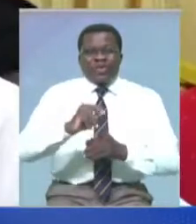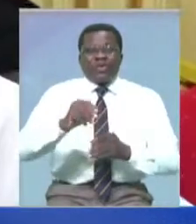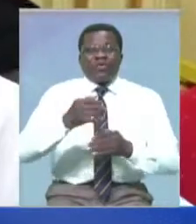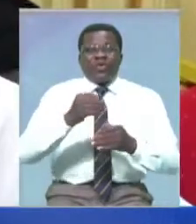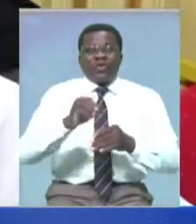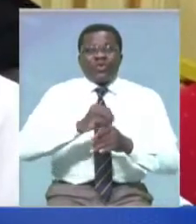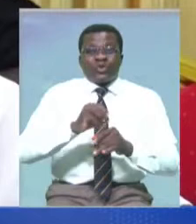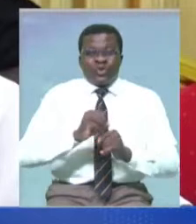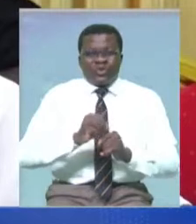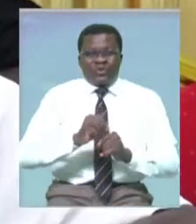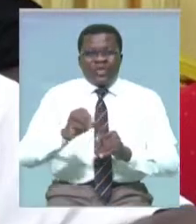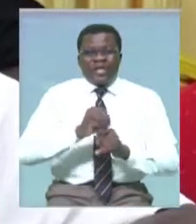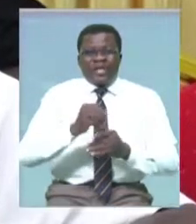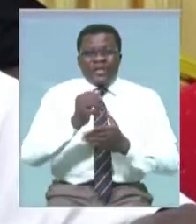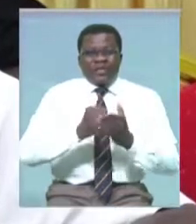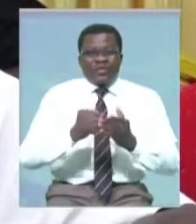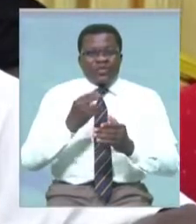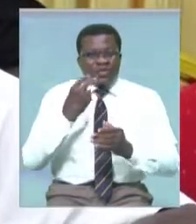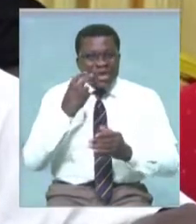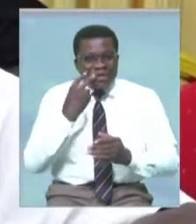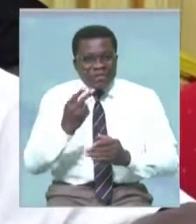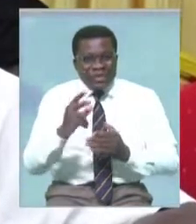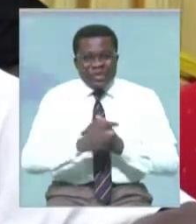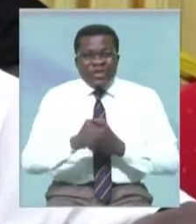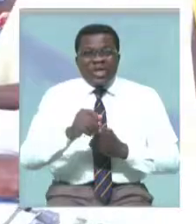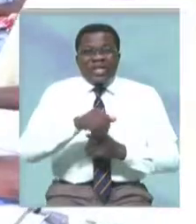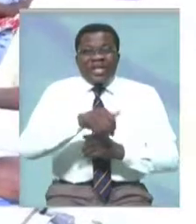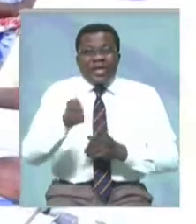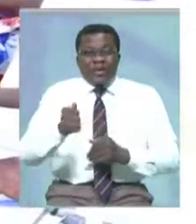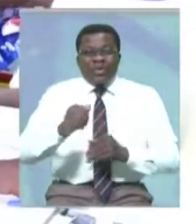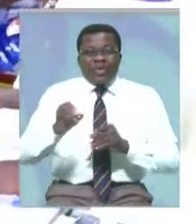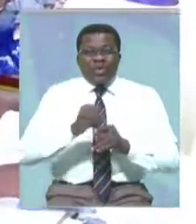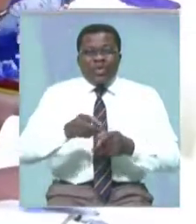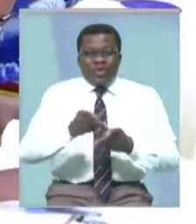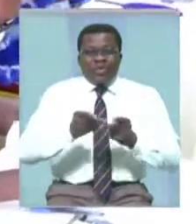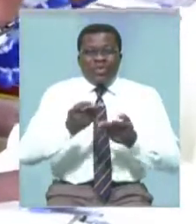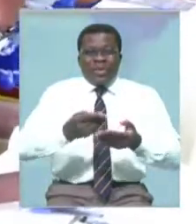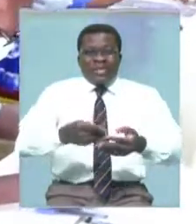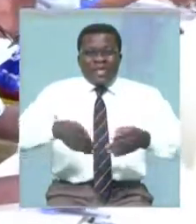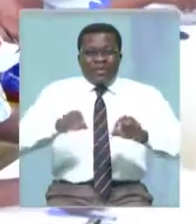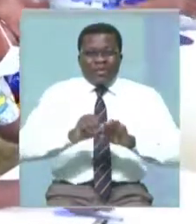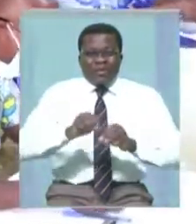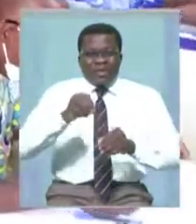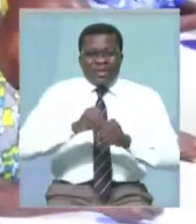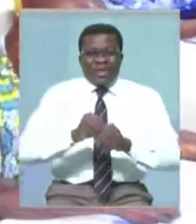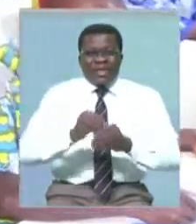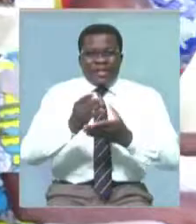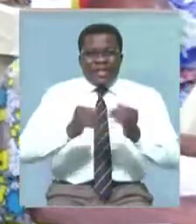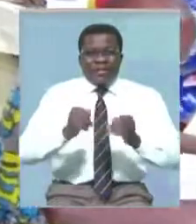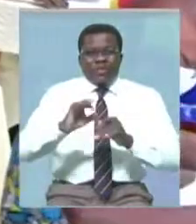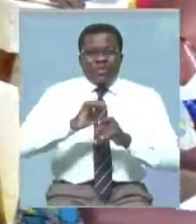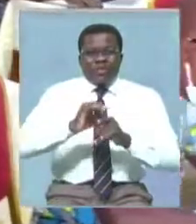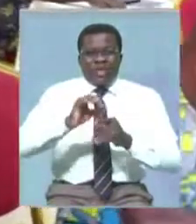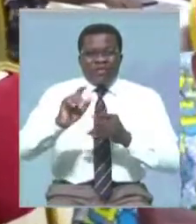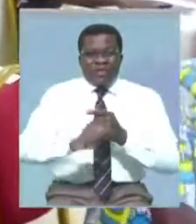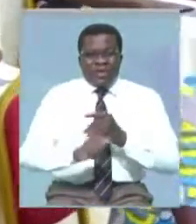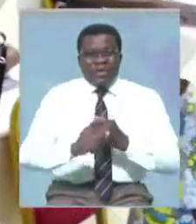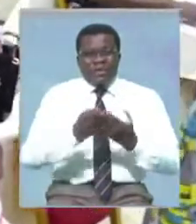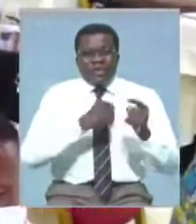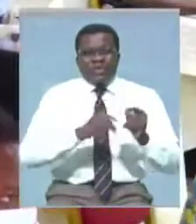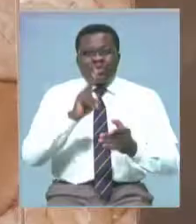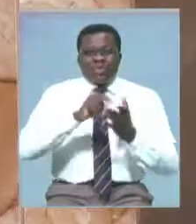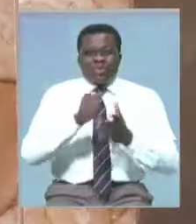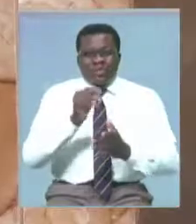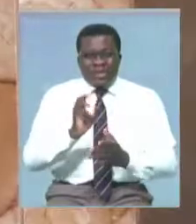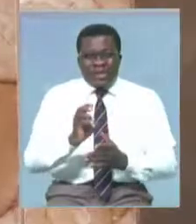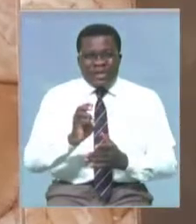œuvres. Les œuvres d'art visuel et art de scène occupent une place importante dans les modules de la formation. Depuis